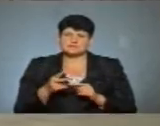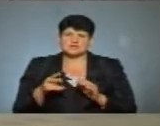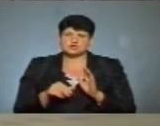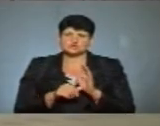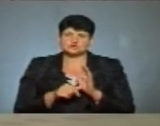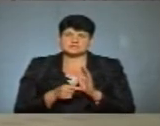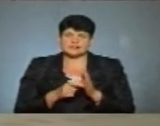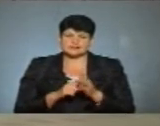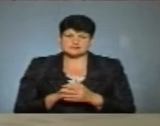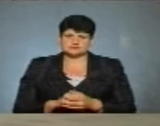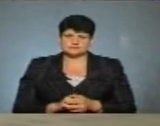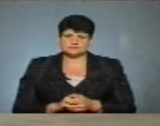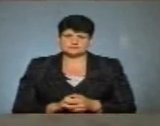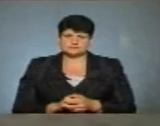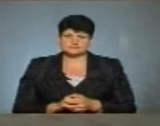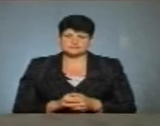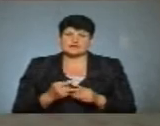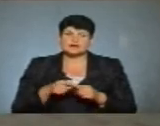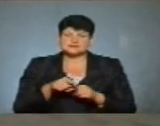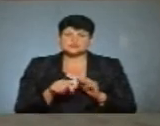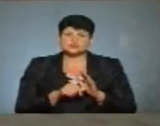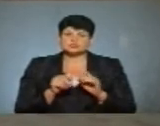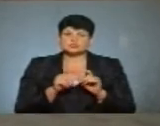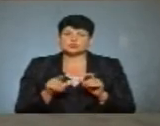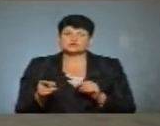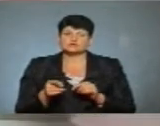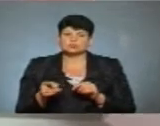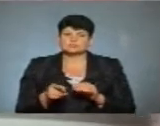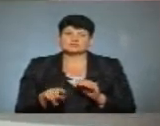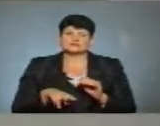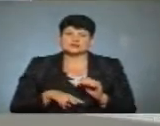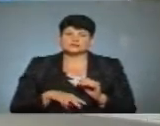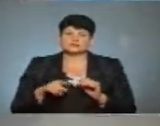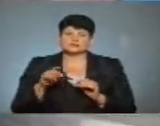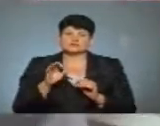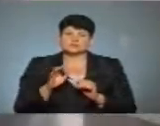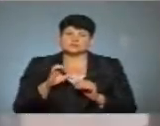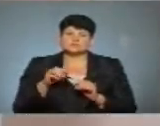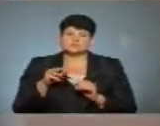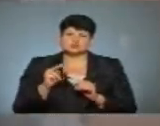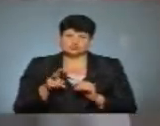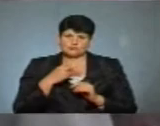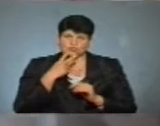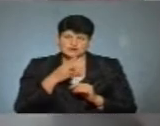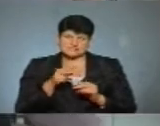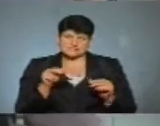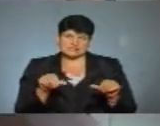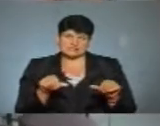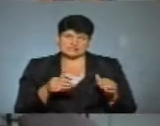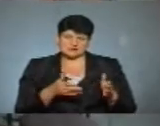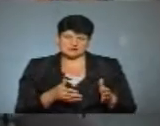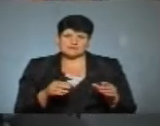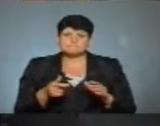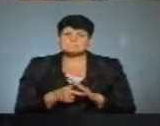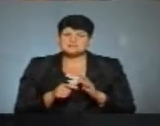класів. А це шоста школа Тернополя. Директор Олександр Остапчук показує їдальню. Приміщення